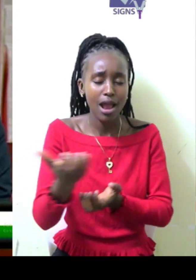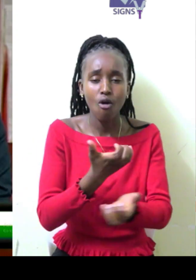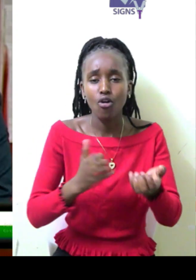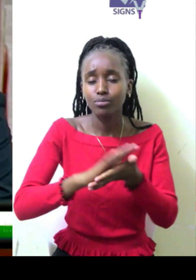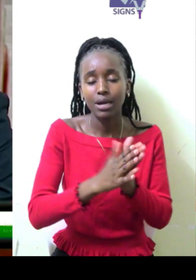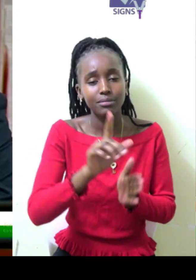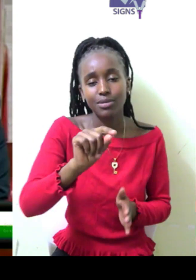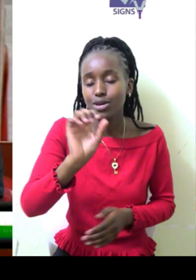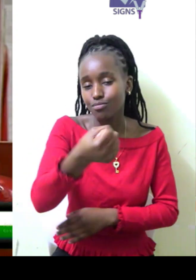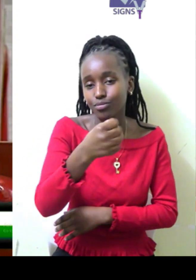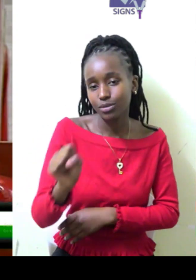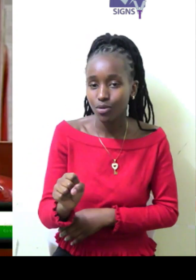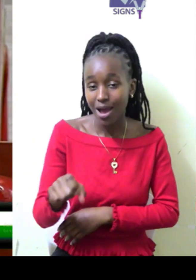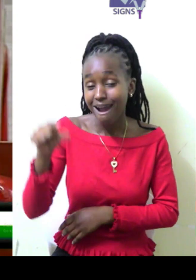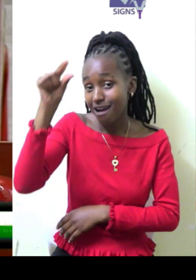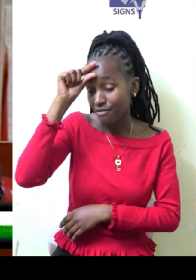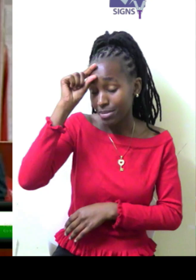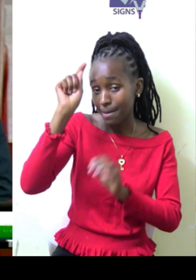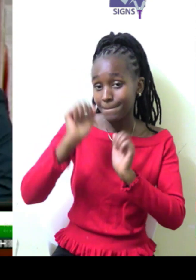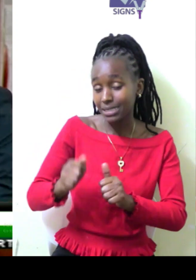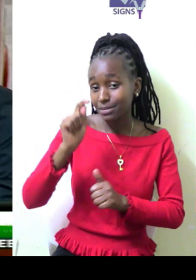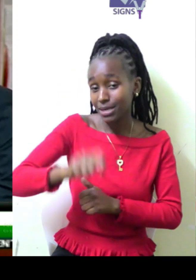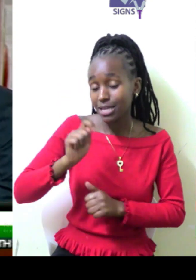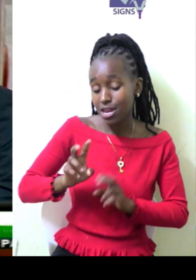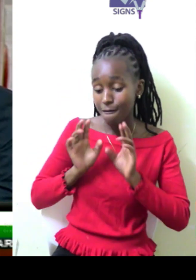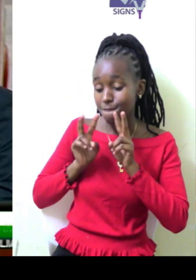Serikali inatakikana kuangalia yule mwananchi alikuwa anasema namtetea,